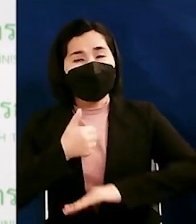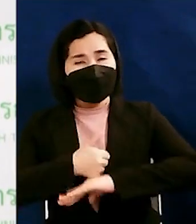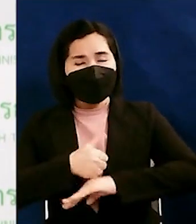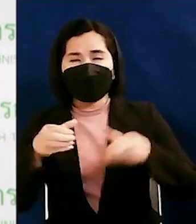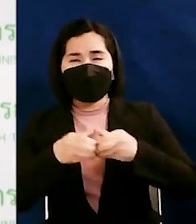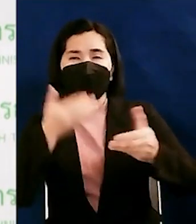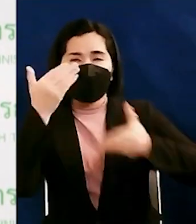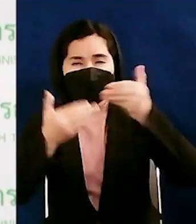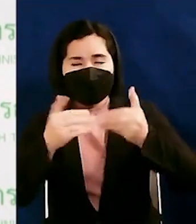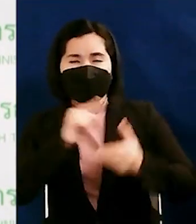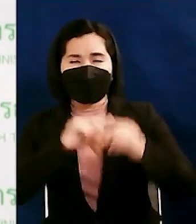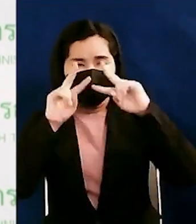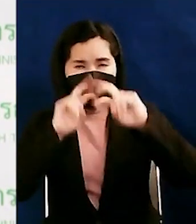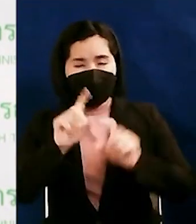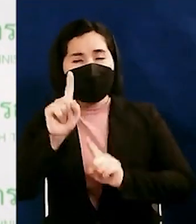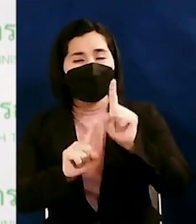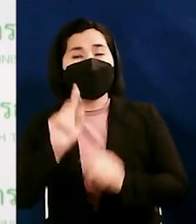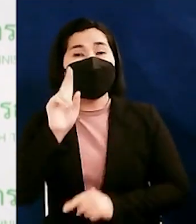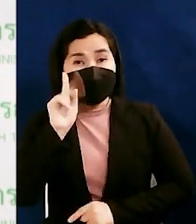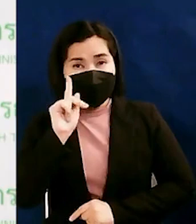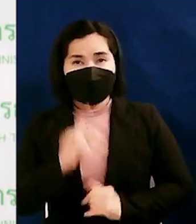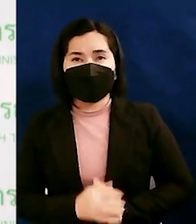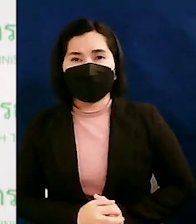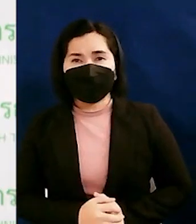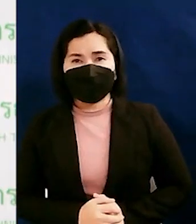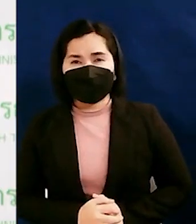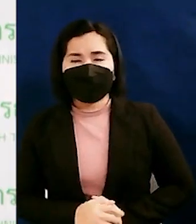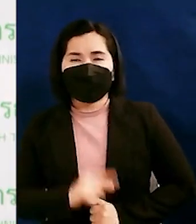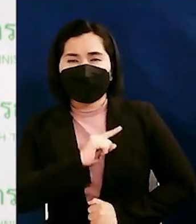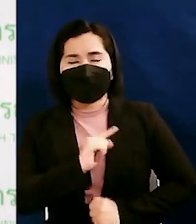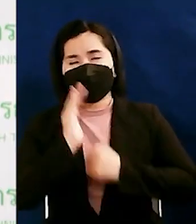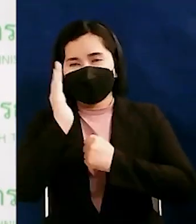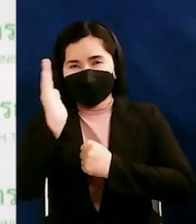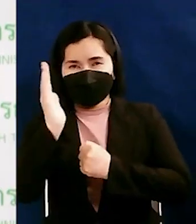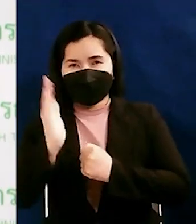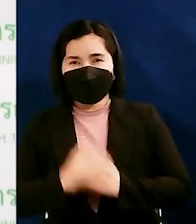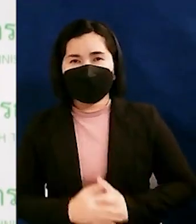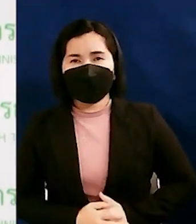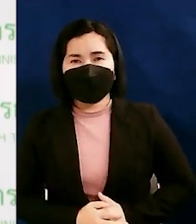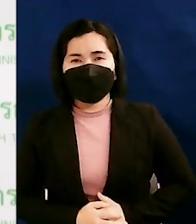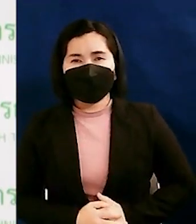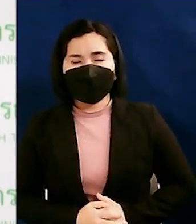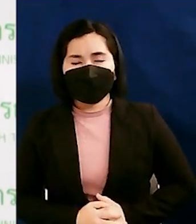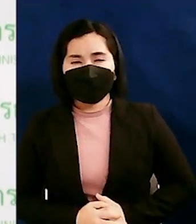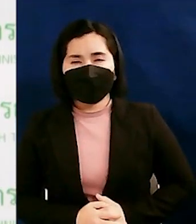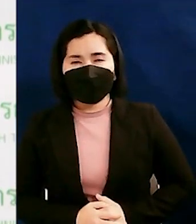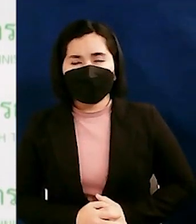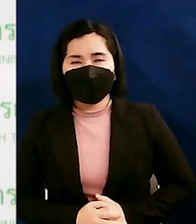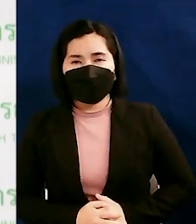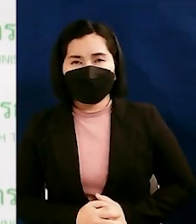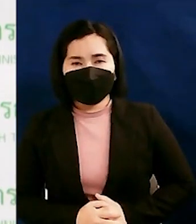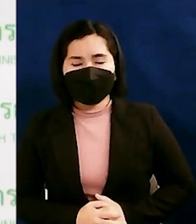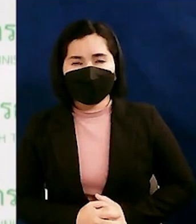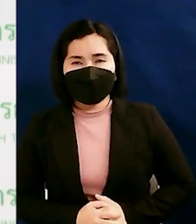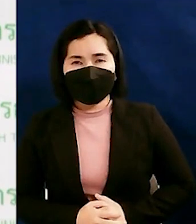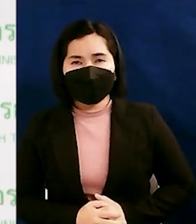จด้านวิเคราะห์และประมวลข่าวสารสำนักสารนิเทศรับหน้าที่ดำเนินรายการนะคะในวันนี้ต้องขอออกนอกประเ